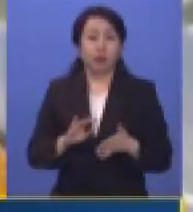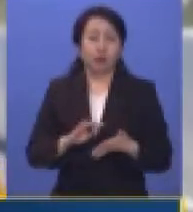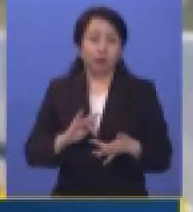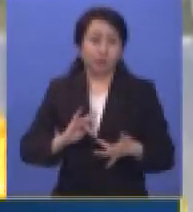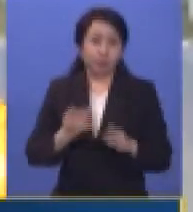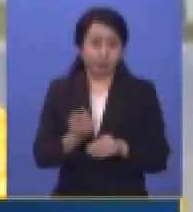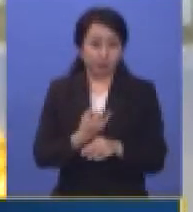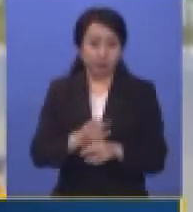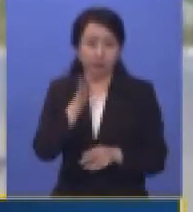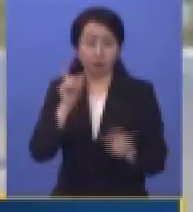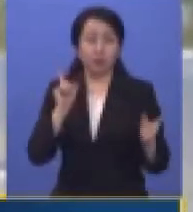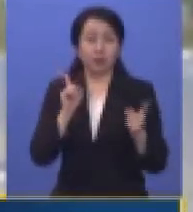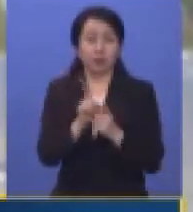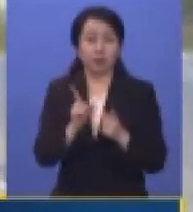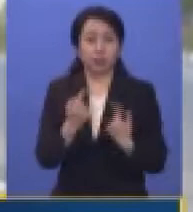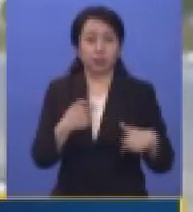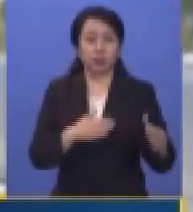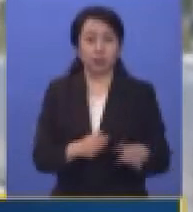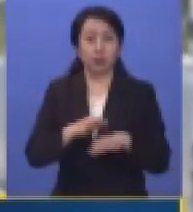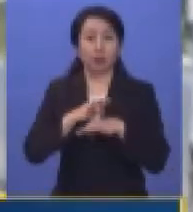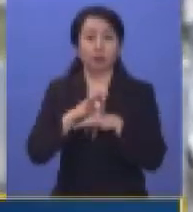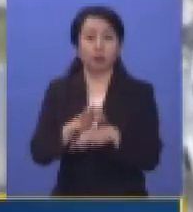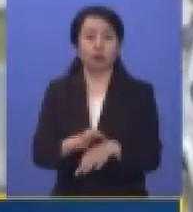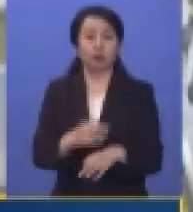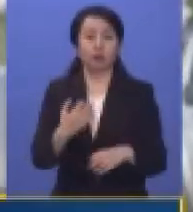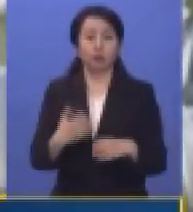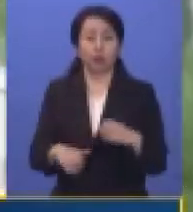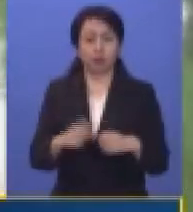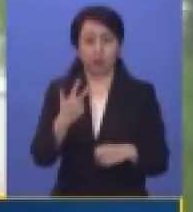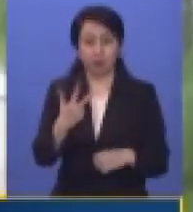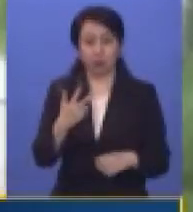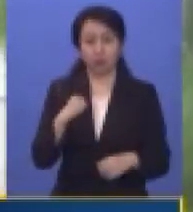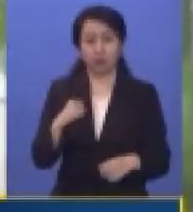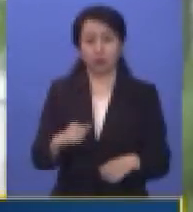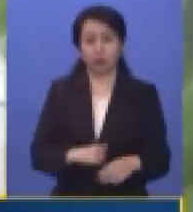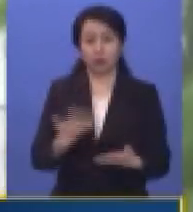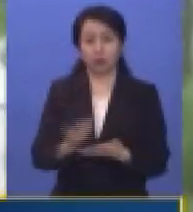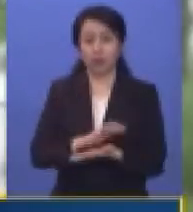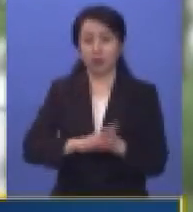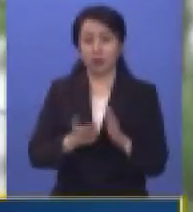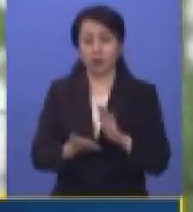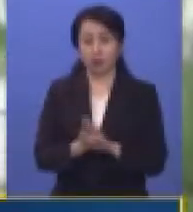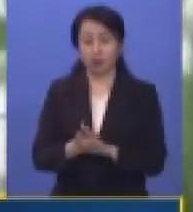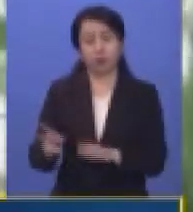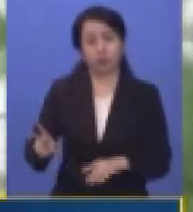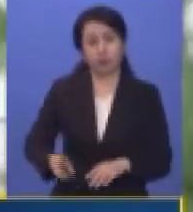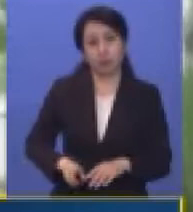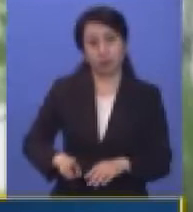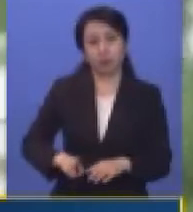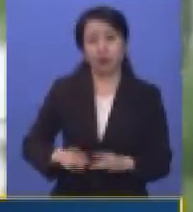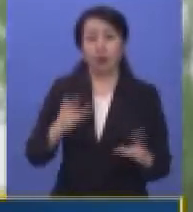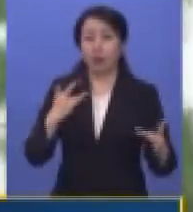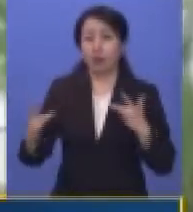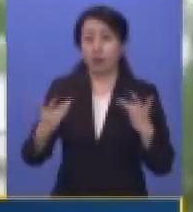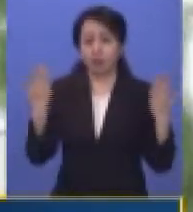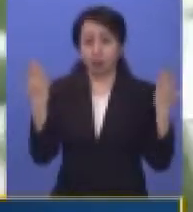время встреч с коллективами организаций. Они проводятся в среднем 3 раза в неделю. Достигнута договоренность с администрацией кинотеатров.